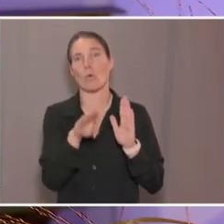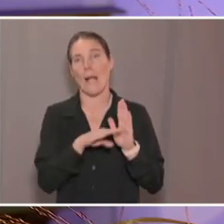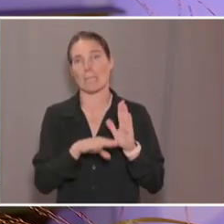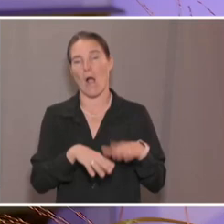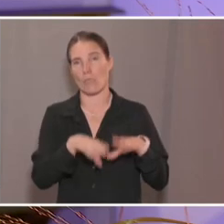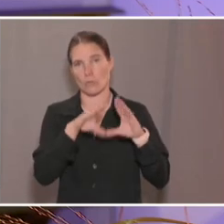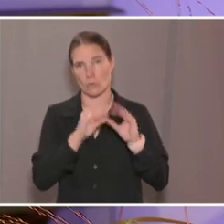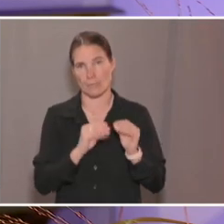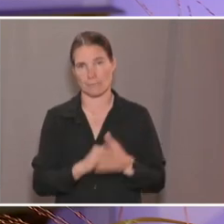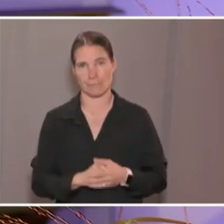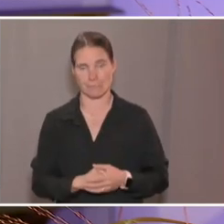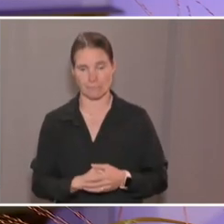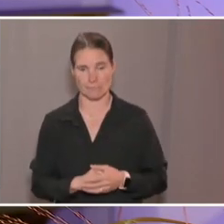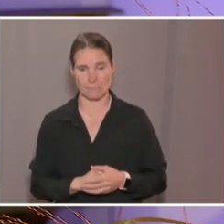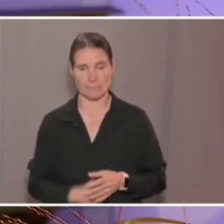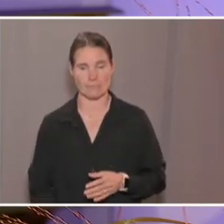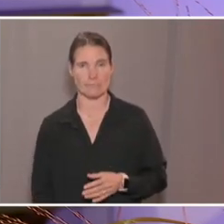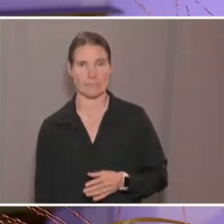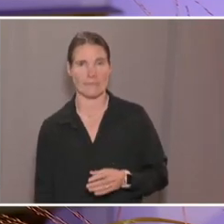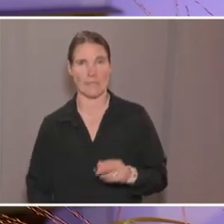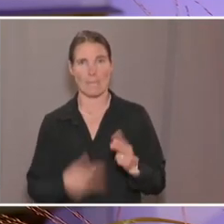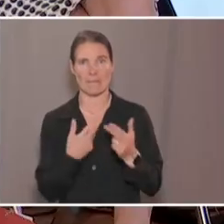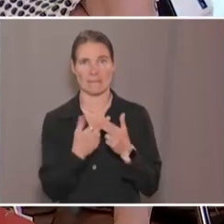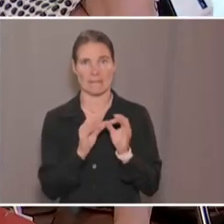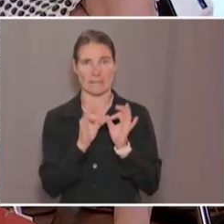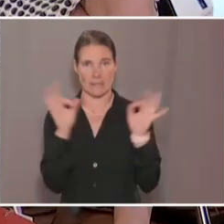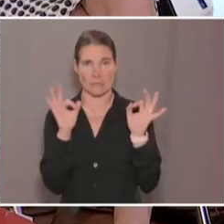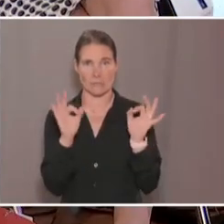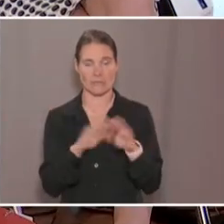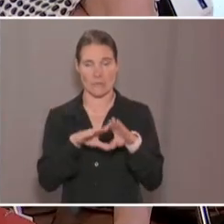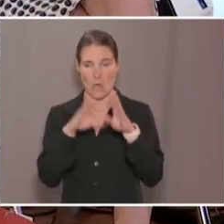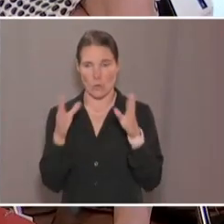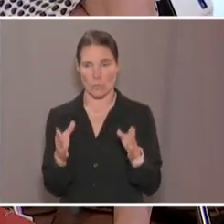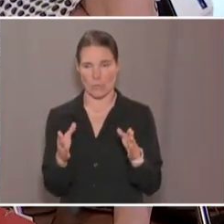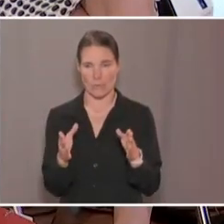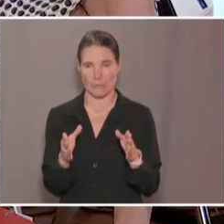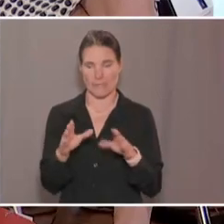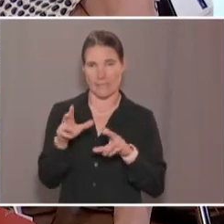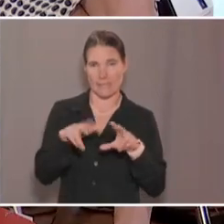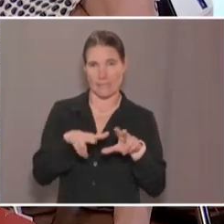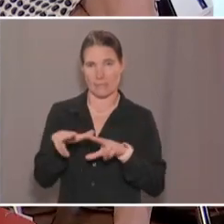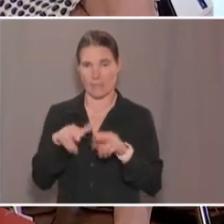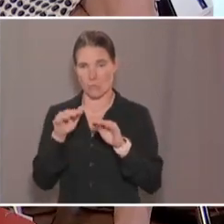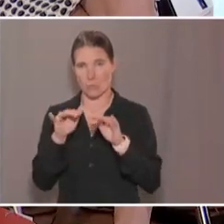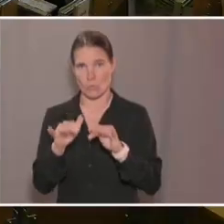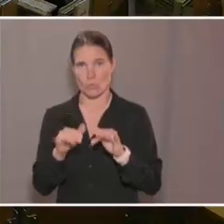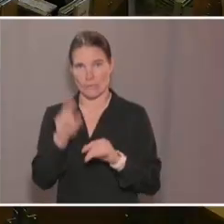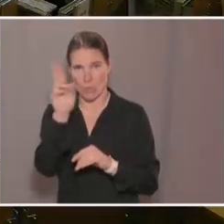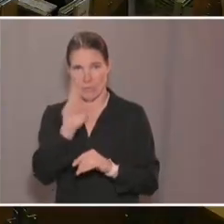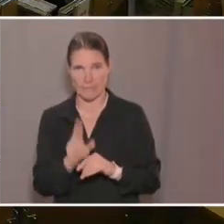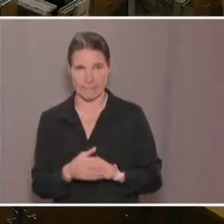aufzulegen und da passte das natürlich genau rein, weil dieses Gebäude dient der Infrastruktur der